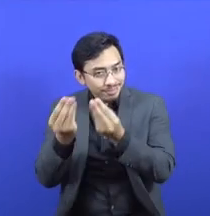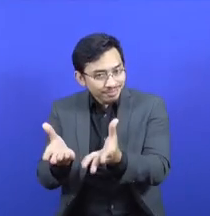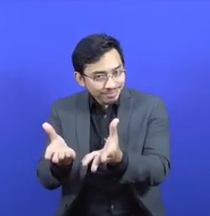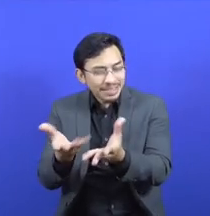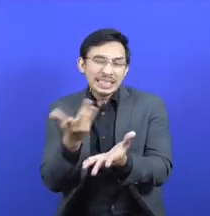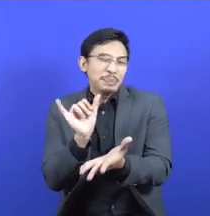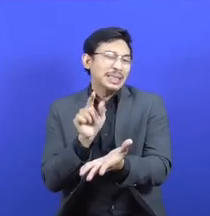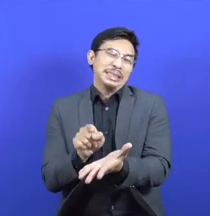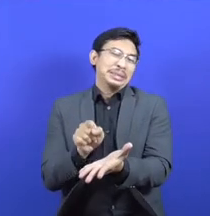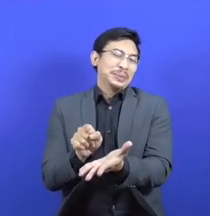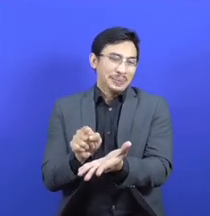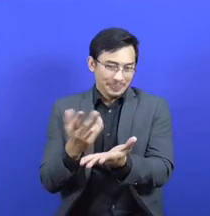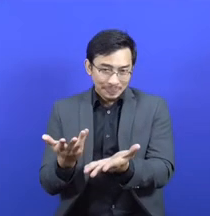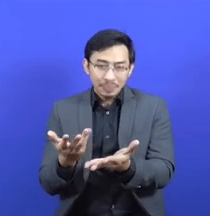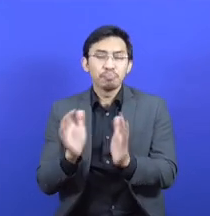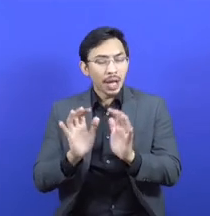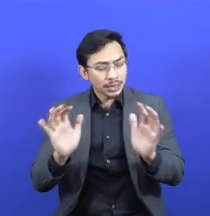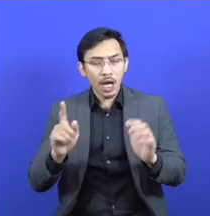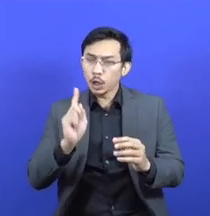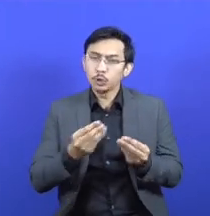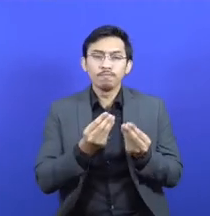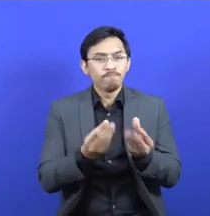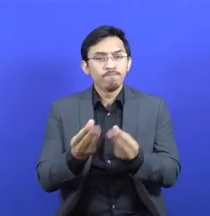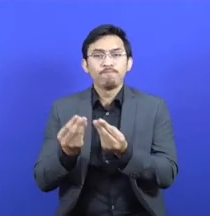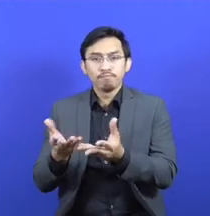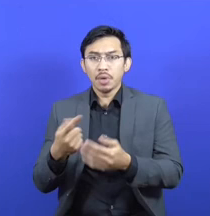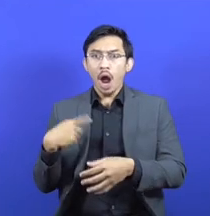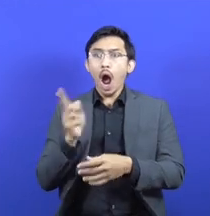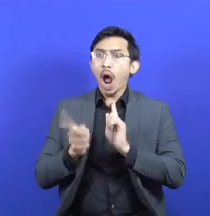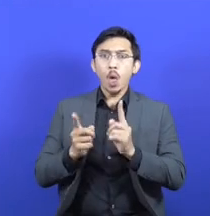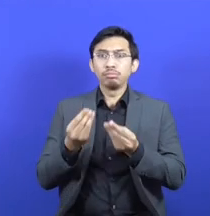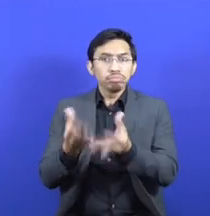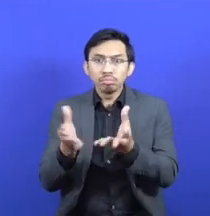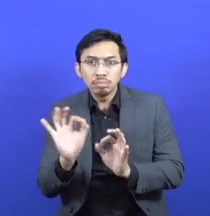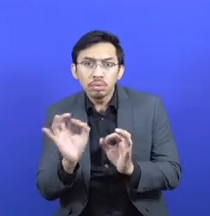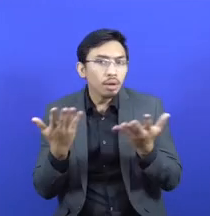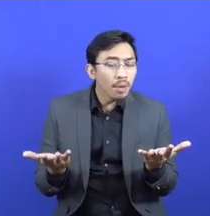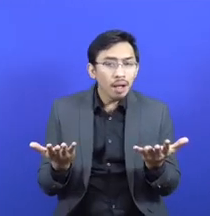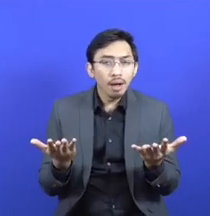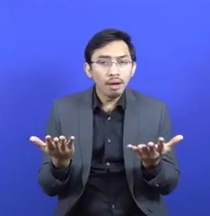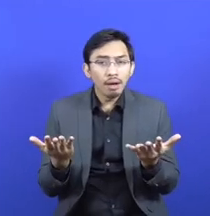pesangon dan sejenisnya sih, banyak yang harus dipenuhi. Terus kalau nggak ditaatin gimana dong?